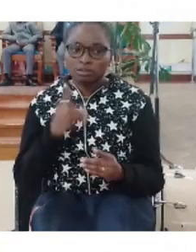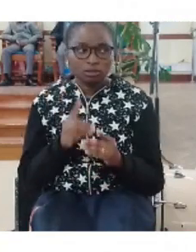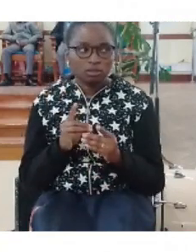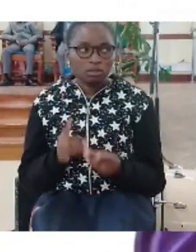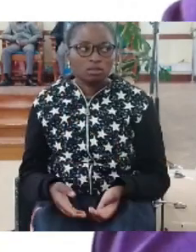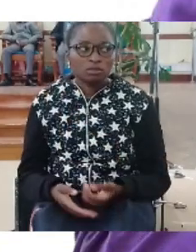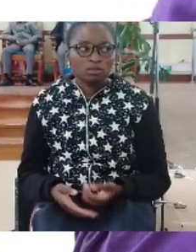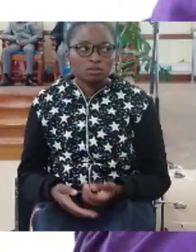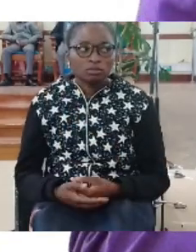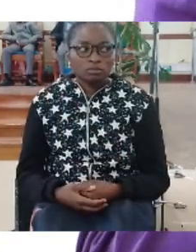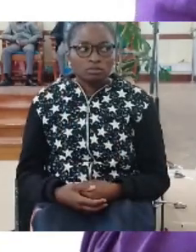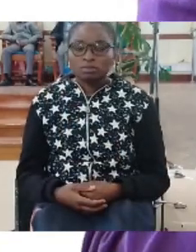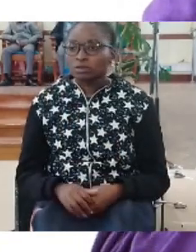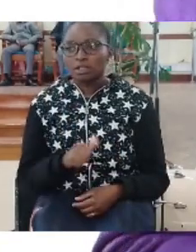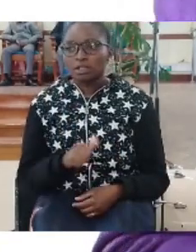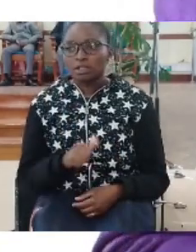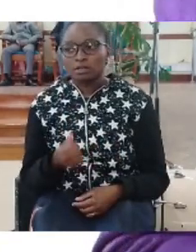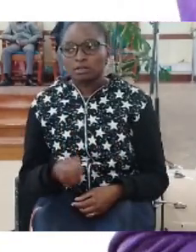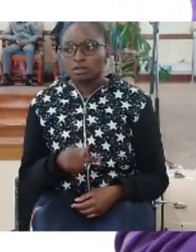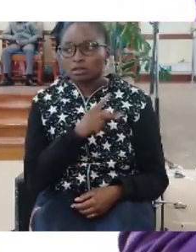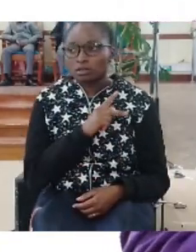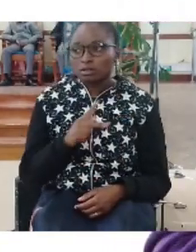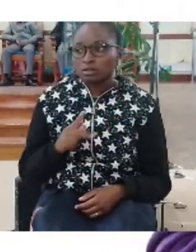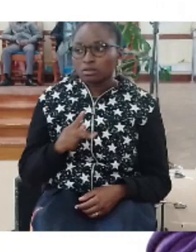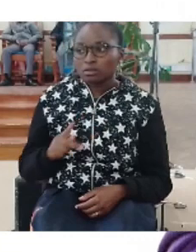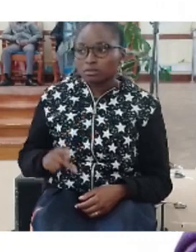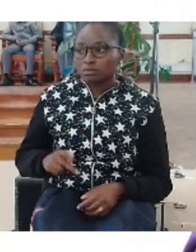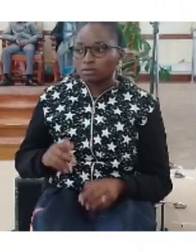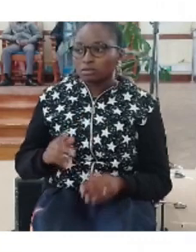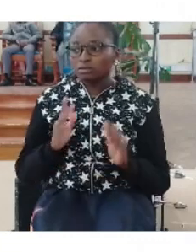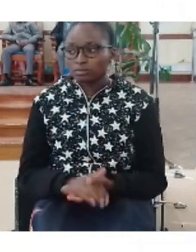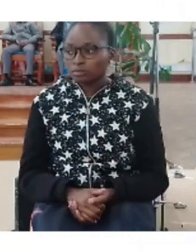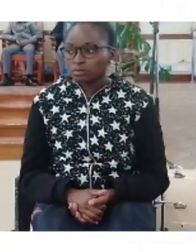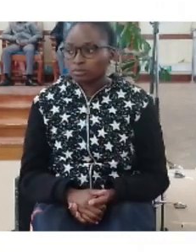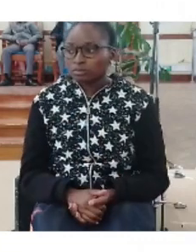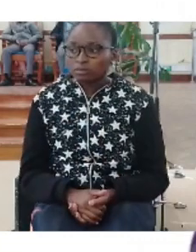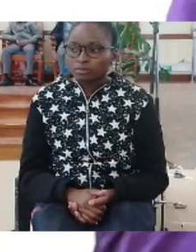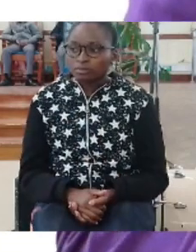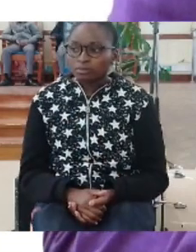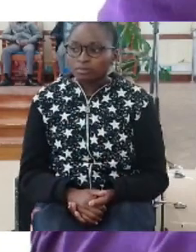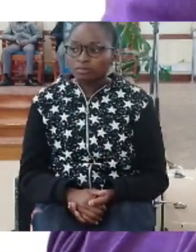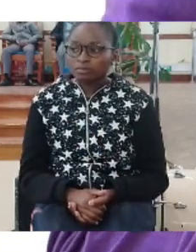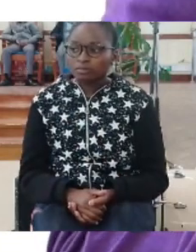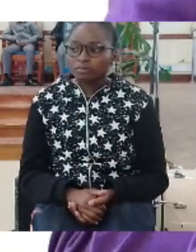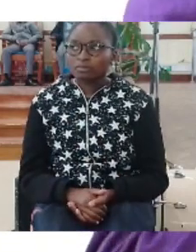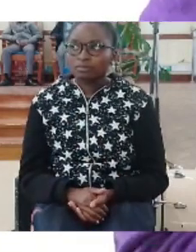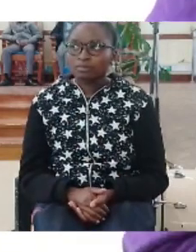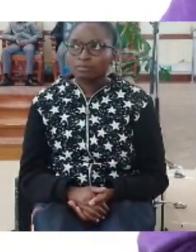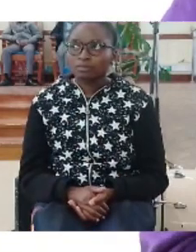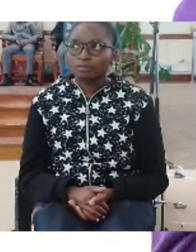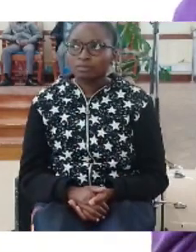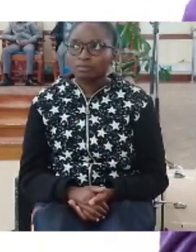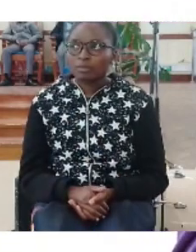na another kingdom. Ya gutawara. Iu mudhama kiosio ogwe tobe ni Hadadi. Nea